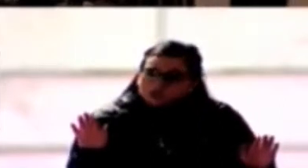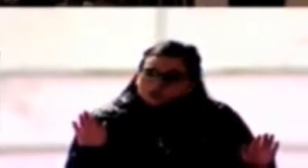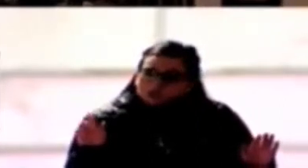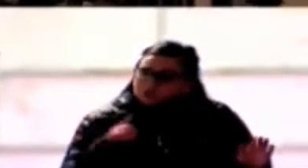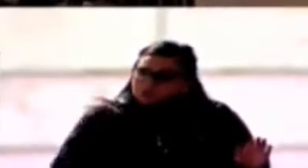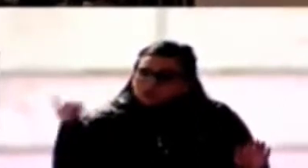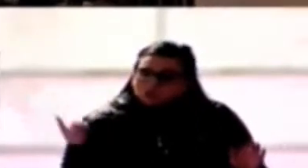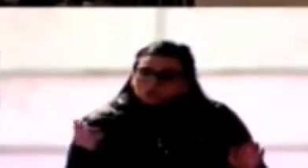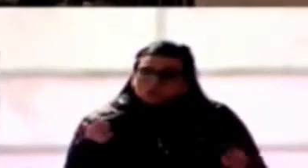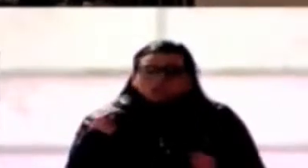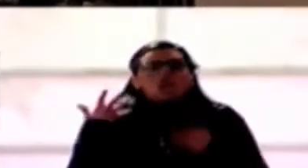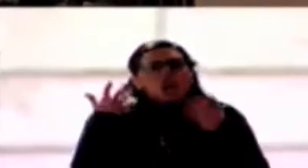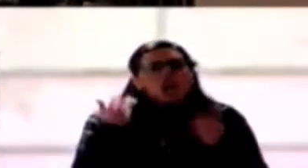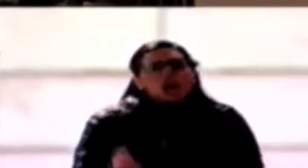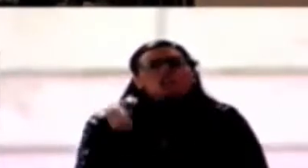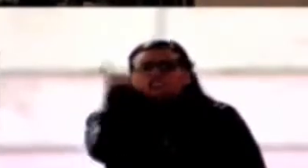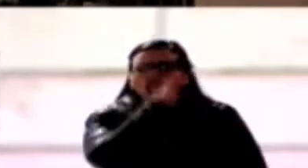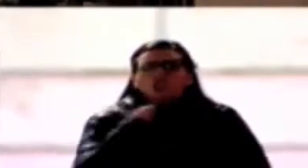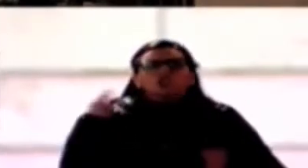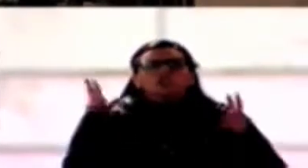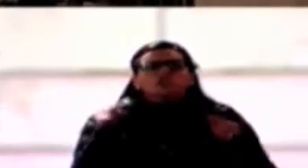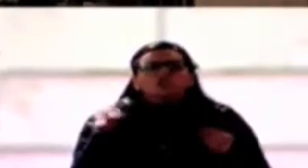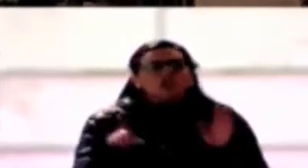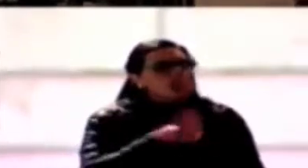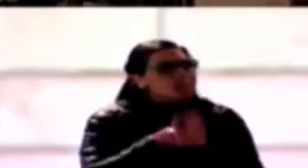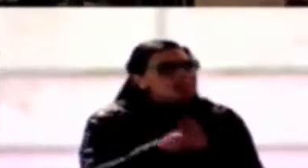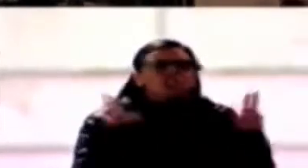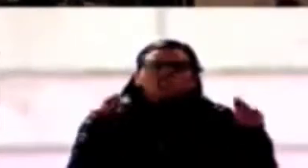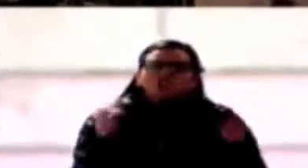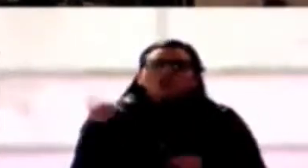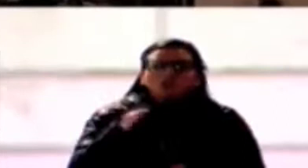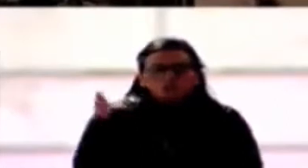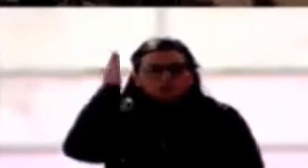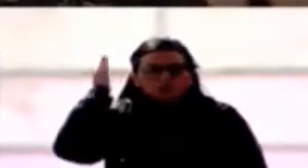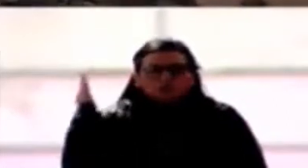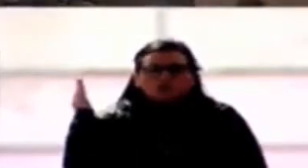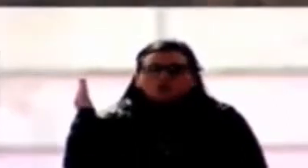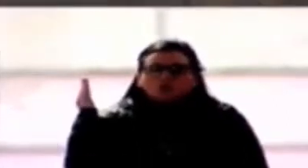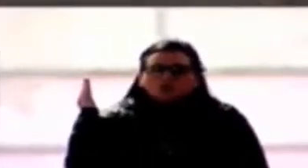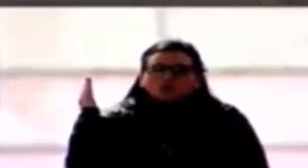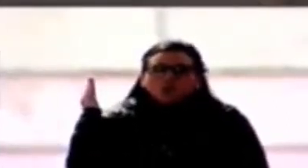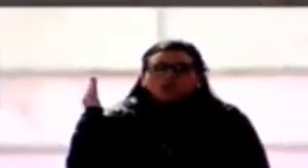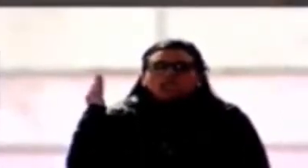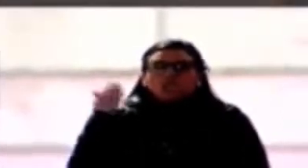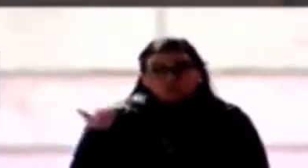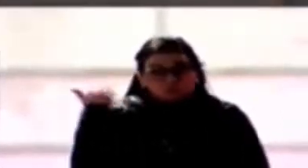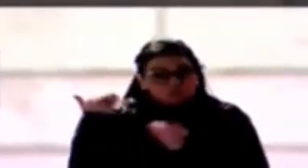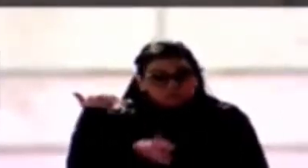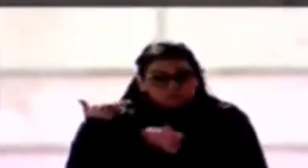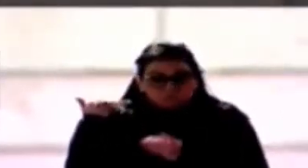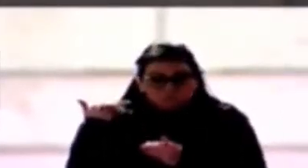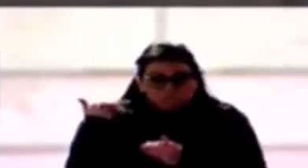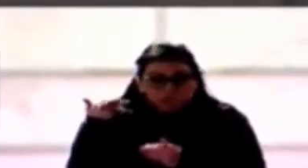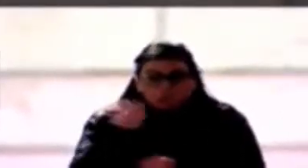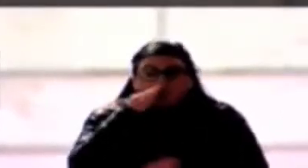molti accettano, fare passare le stesse riforme che lo stesso Berlusconi non era riuscito a far passare